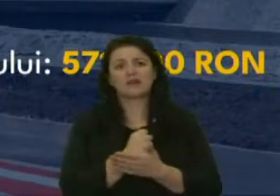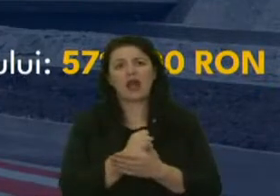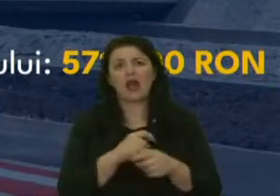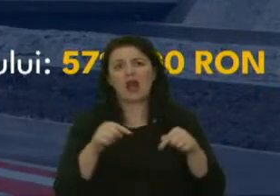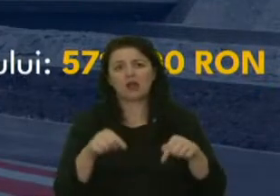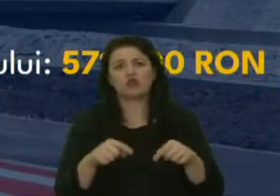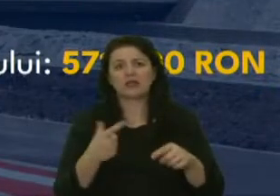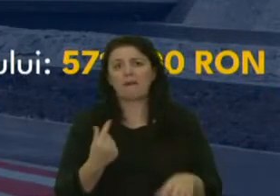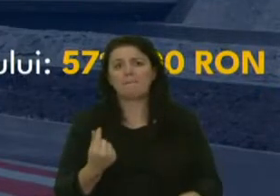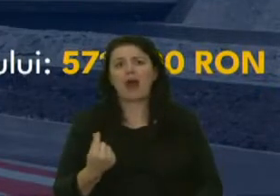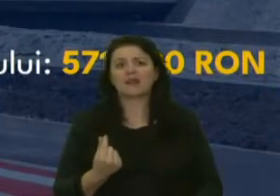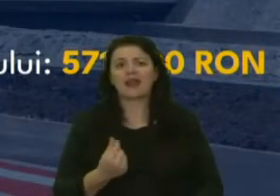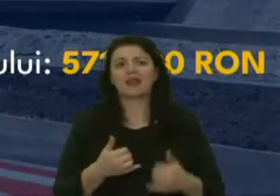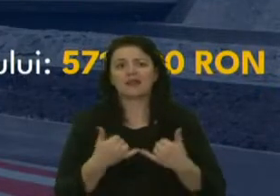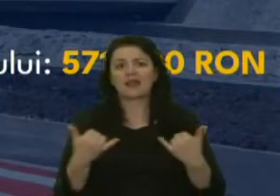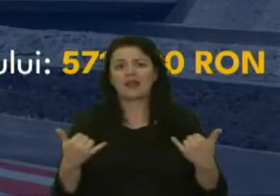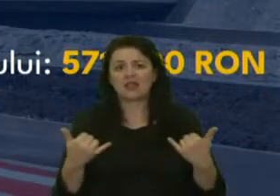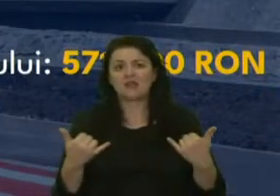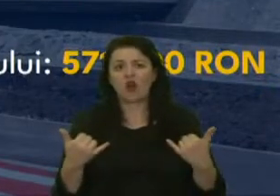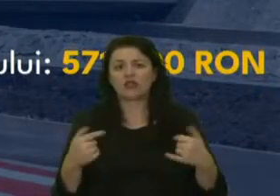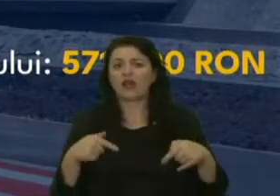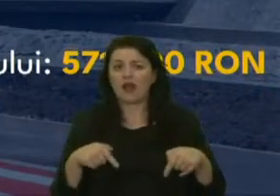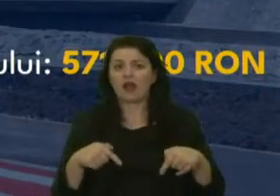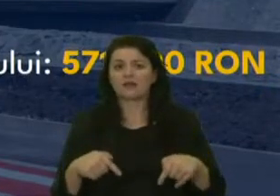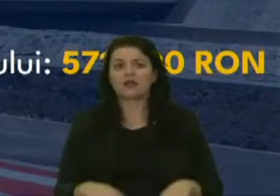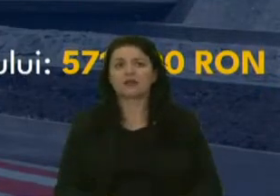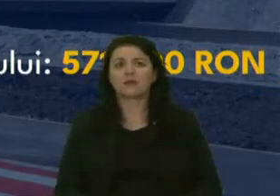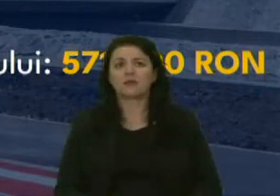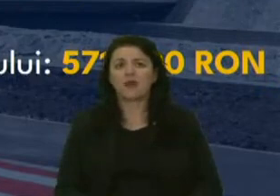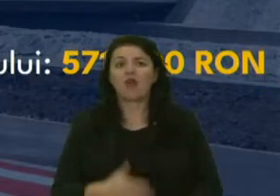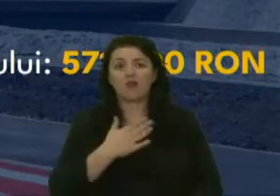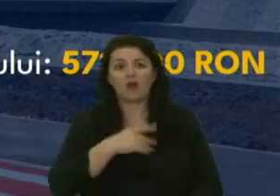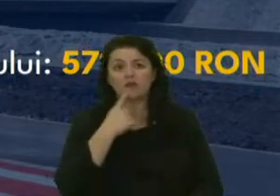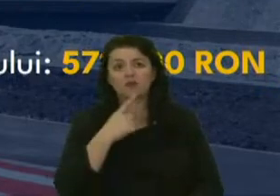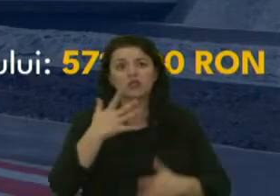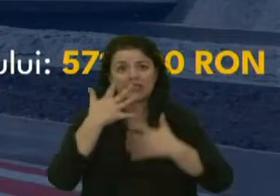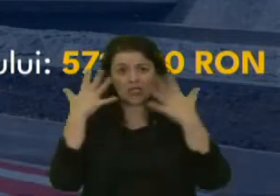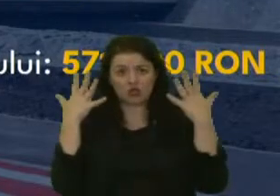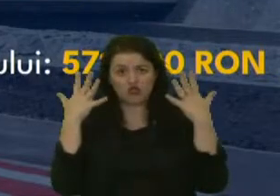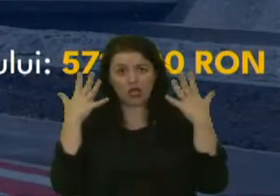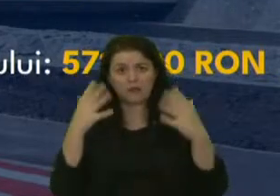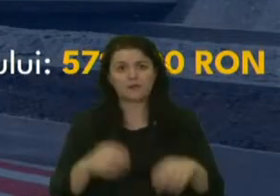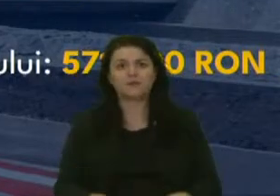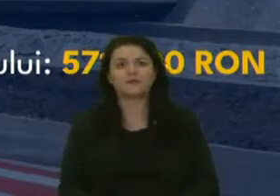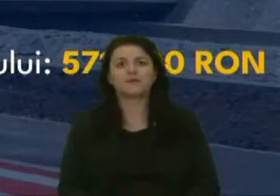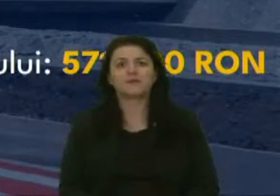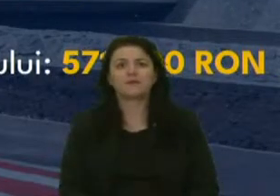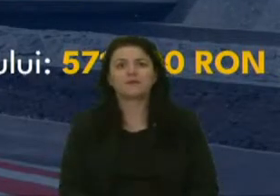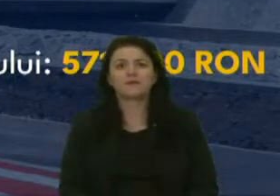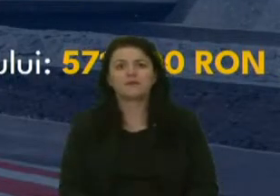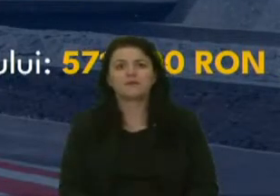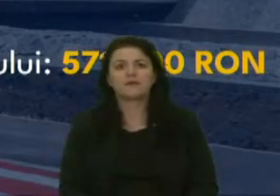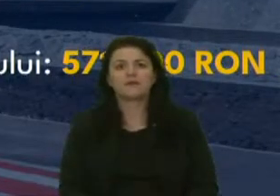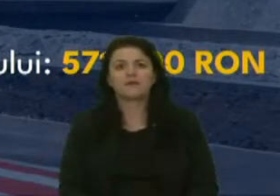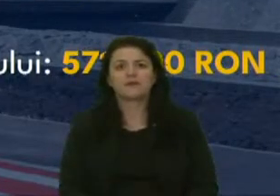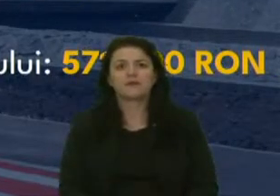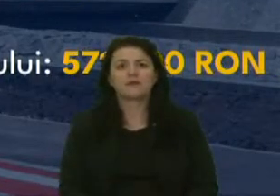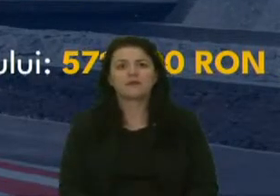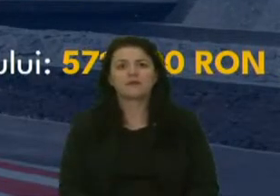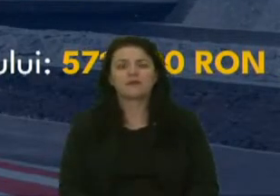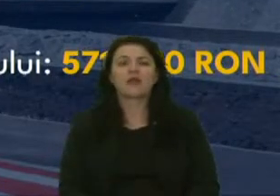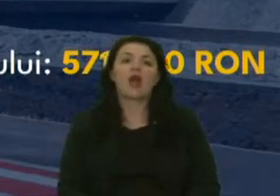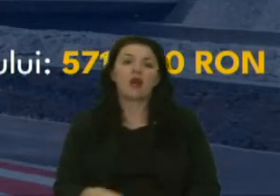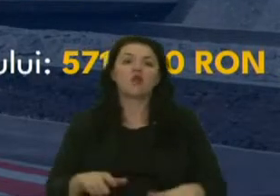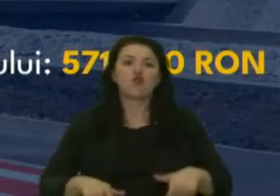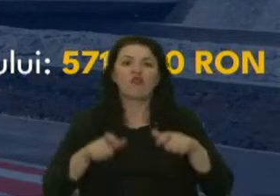asemenea partener de dezvoltare așa cum avem astăzi tre treb s o spun cu sinceritate că asta este realitatea când mă refer la un guvern